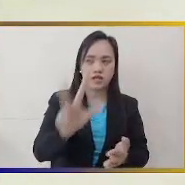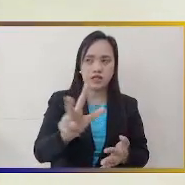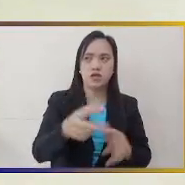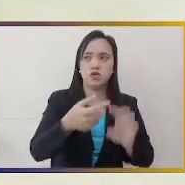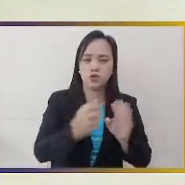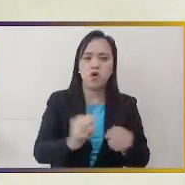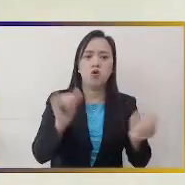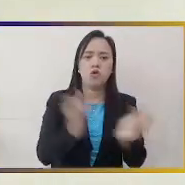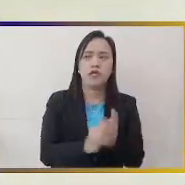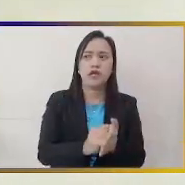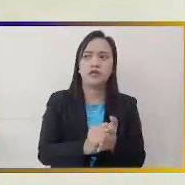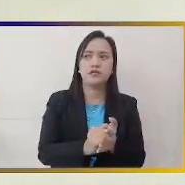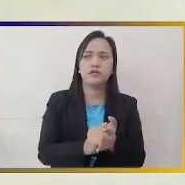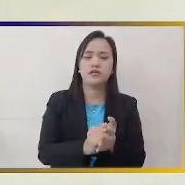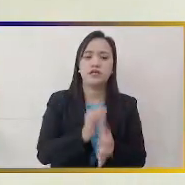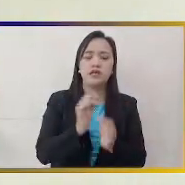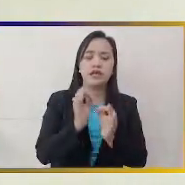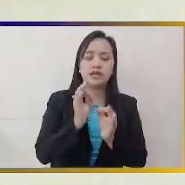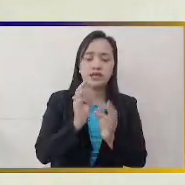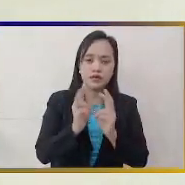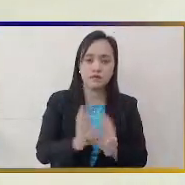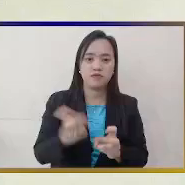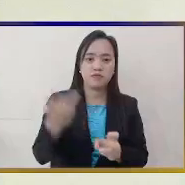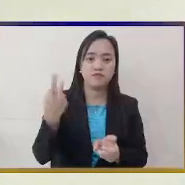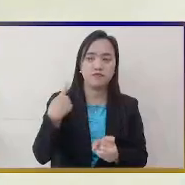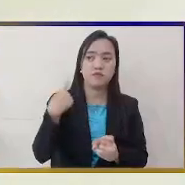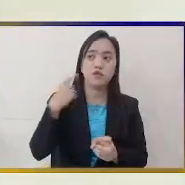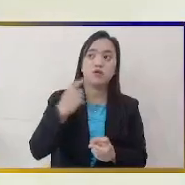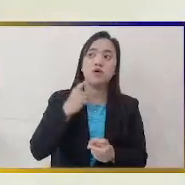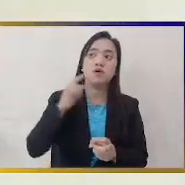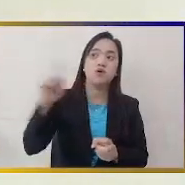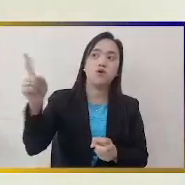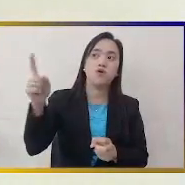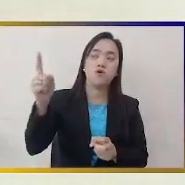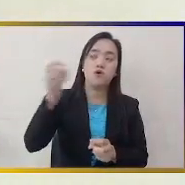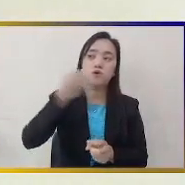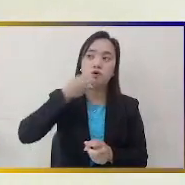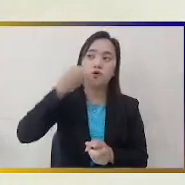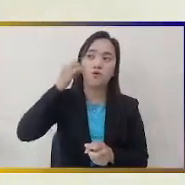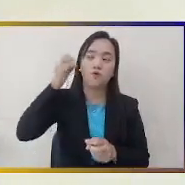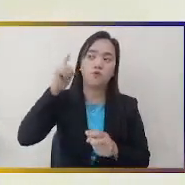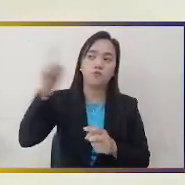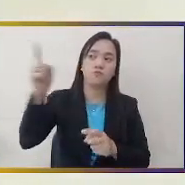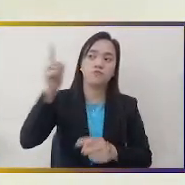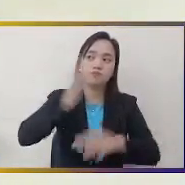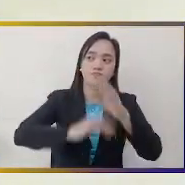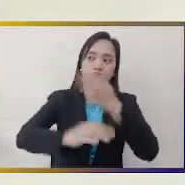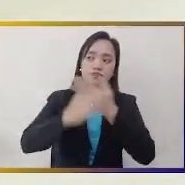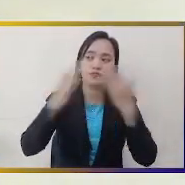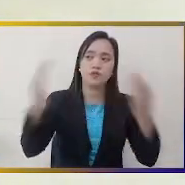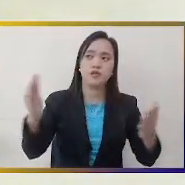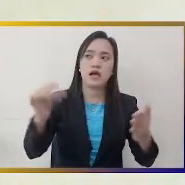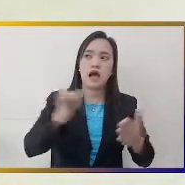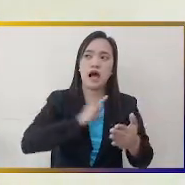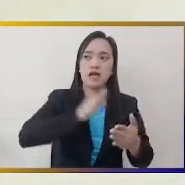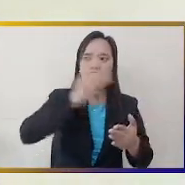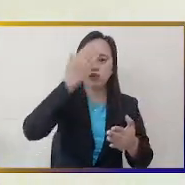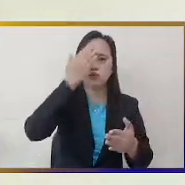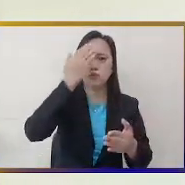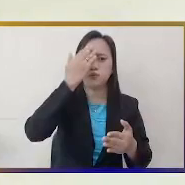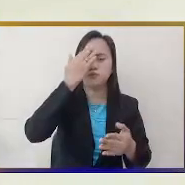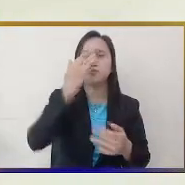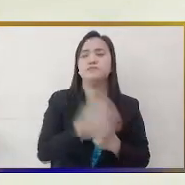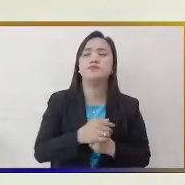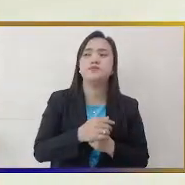kung kunin man ako ng aking Panginoon at kunin man tayo na kunin man kami ni sister ca alam ng aking mga